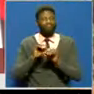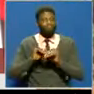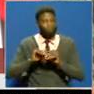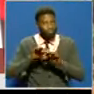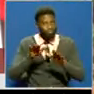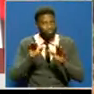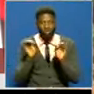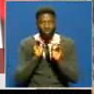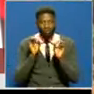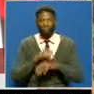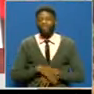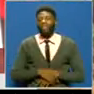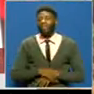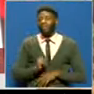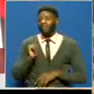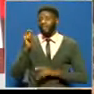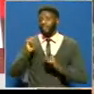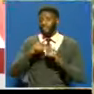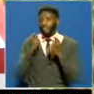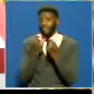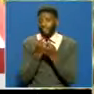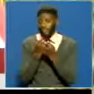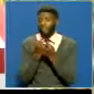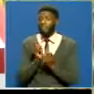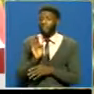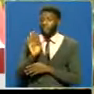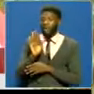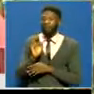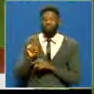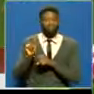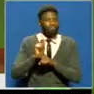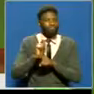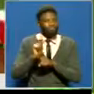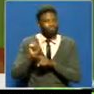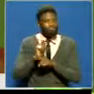Kenya kimekuwa kikiimarisha mazoezi kabla kung'ang'ana kwa